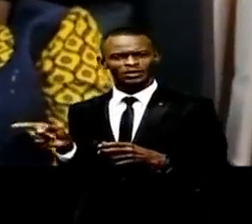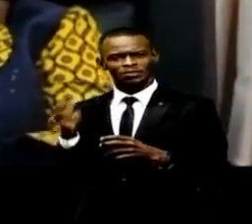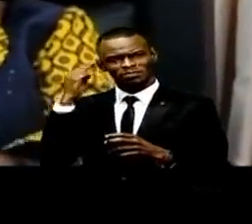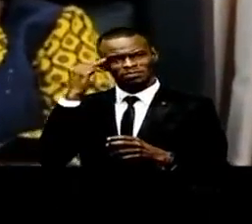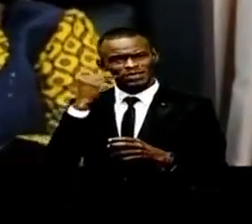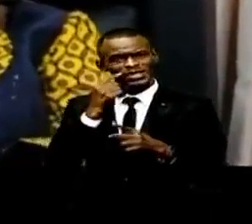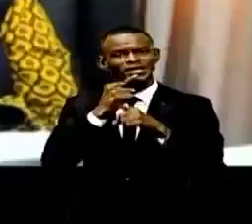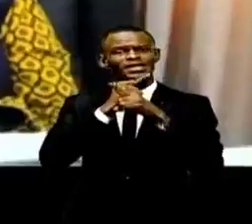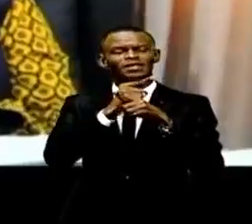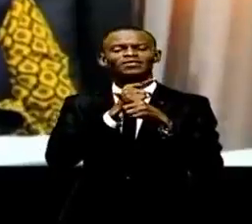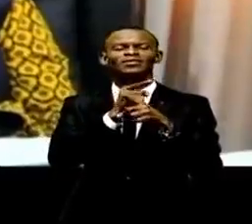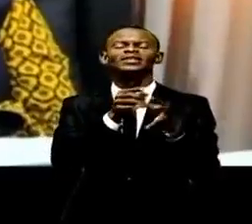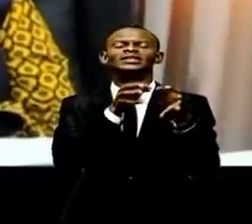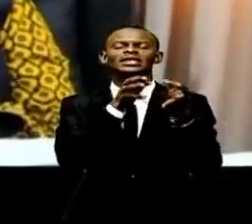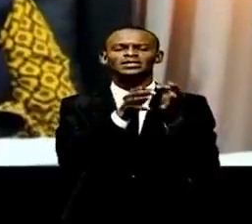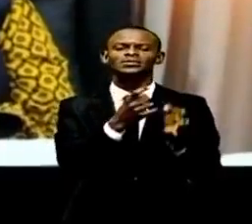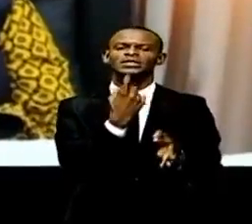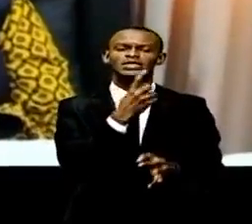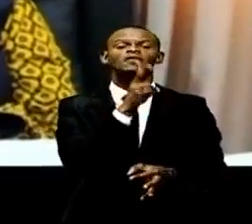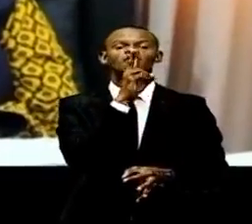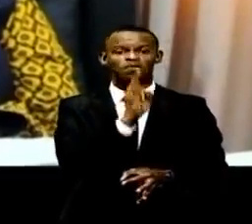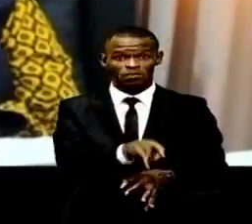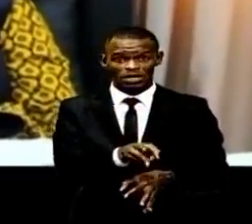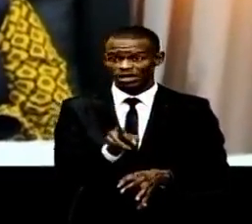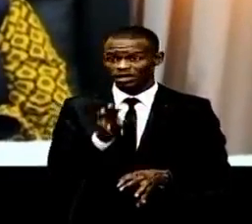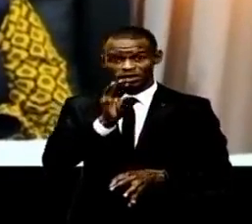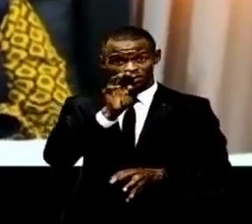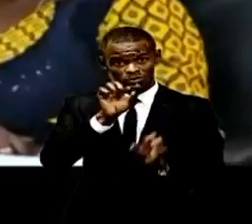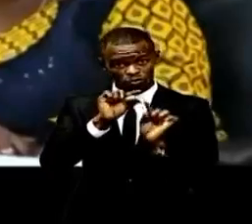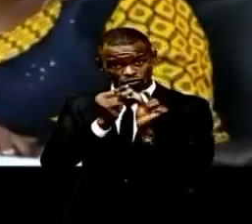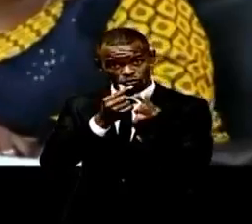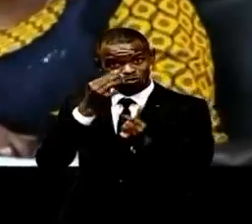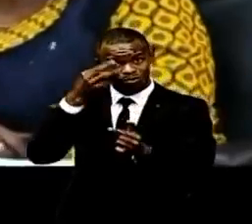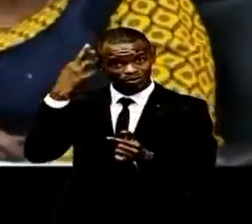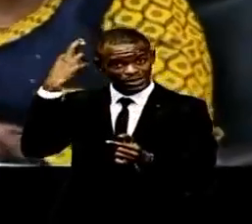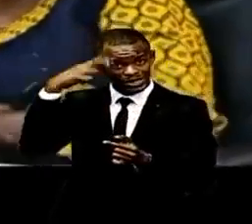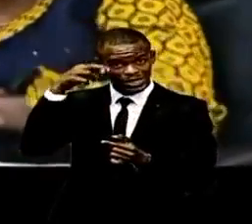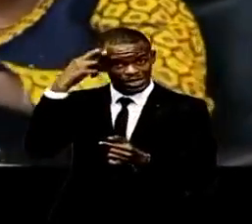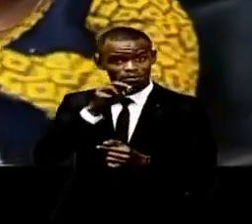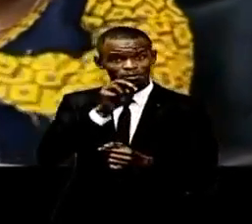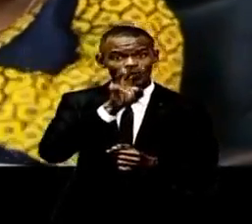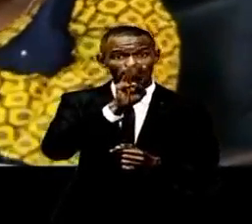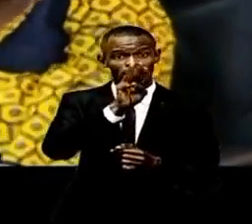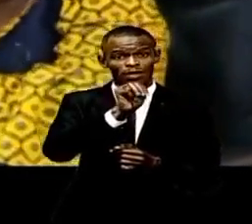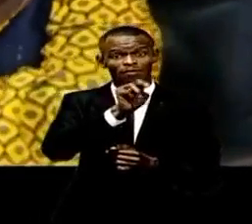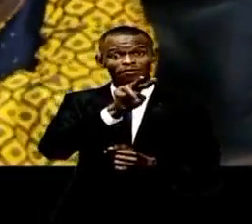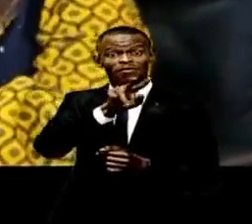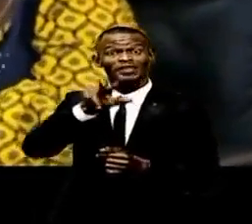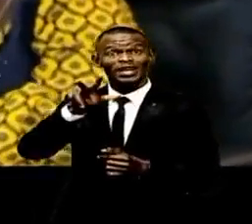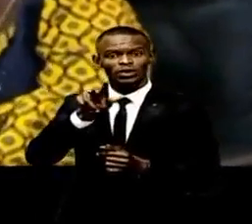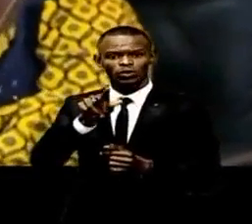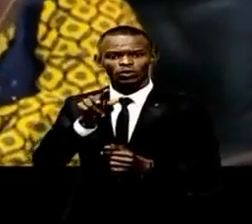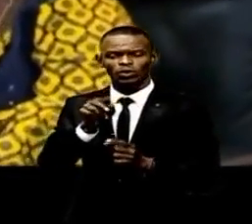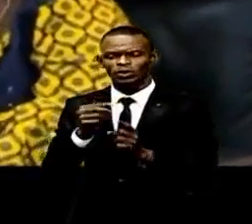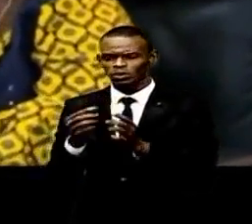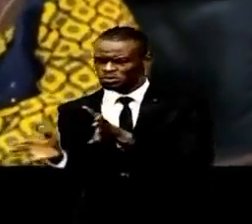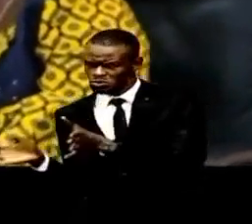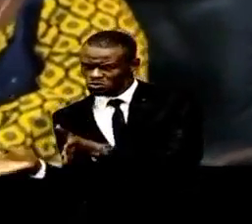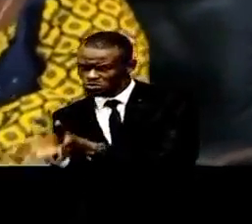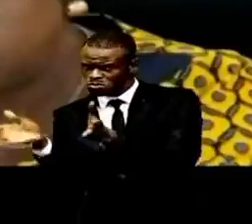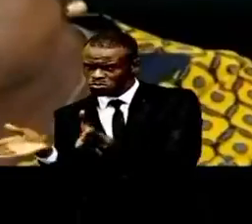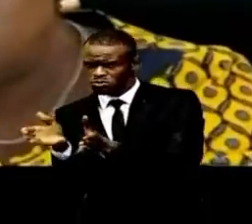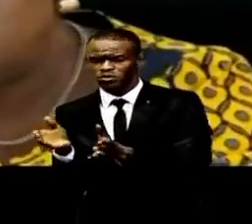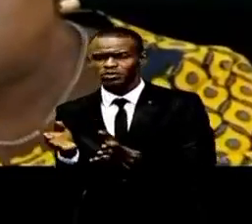le Rwanda soutenait bel et bien ces mouvements. Parmi les effets retrouvés, il s'agit des